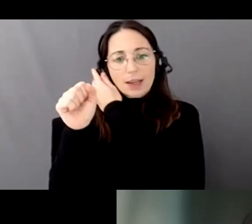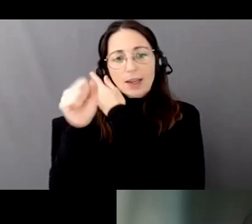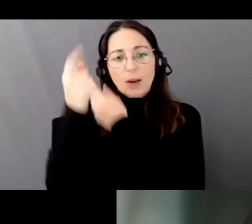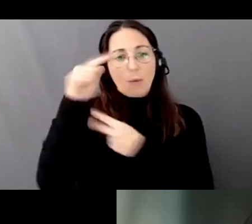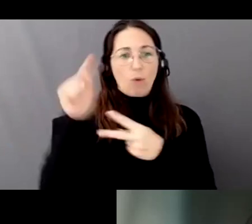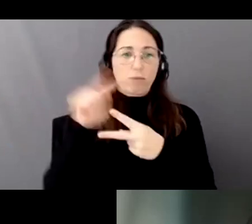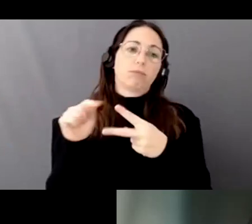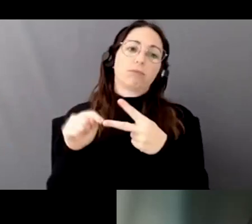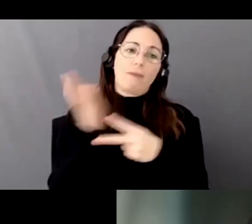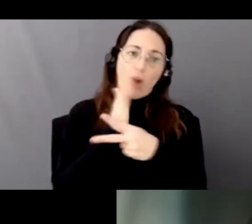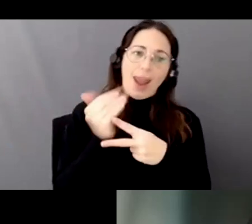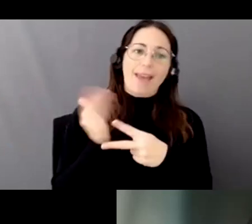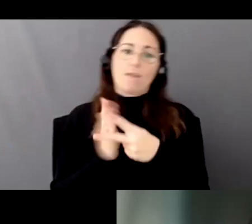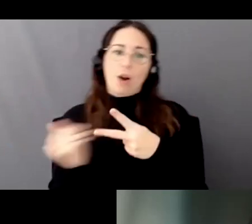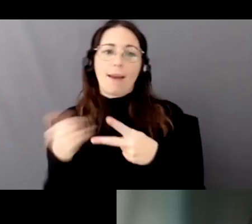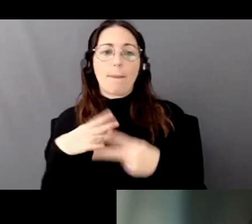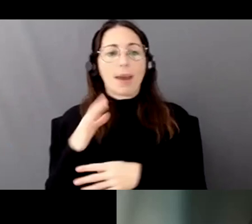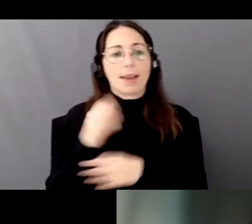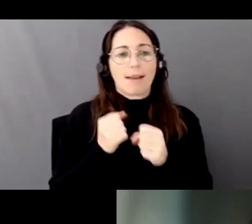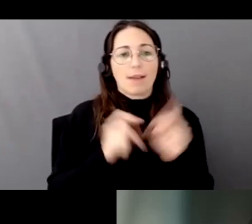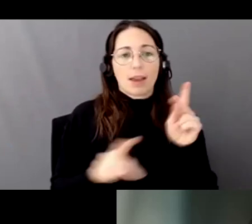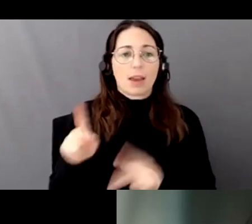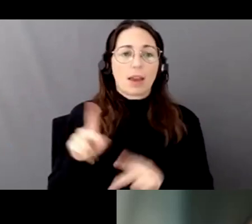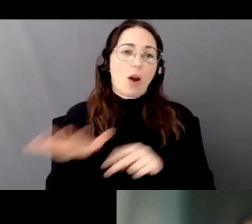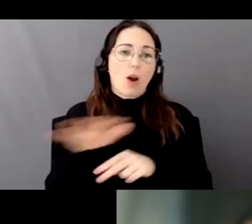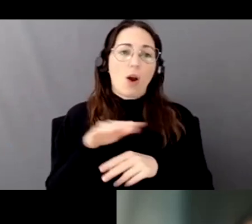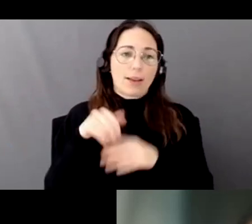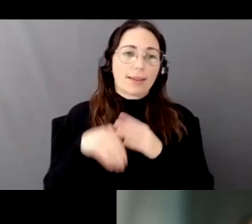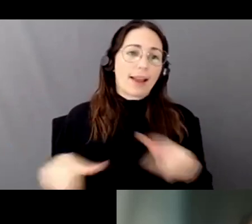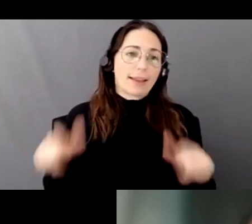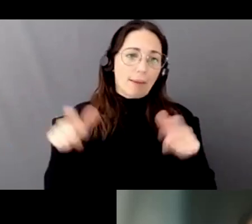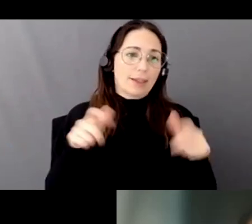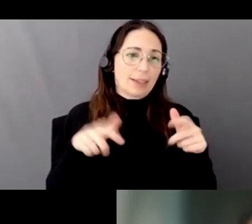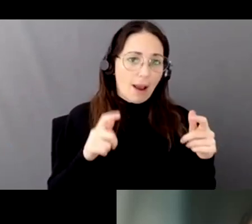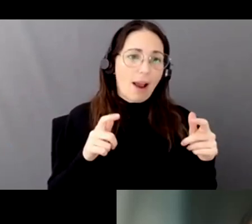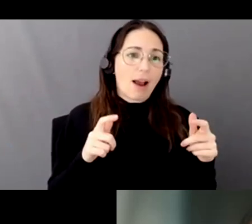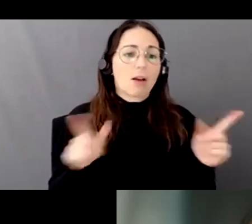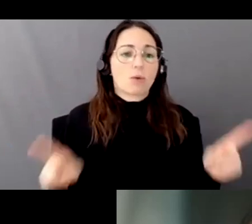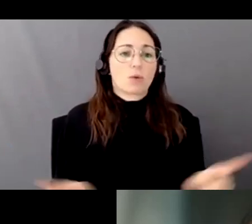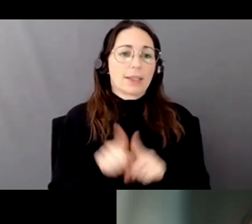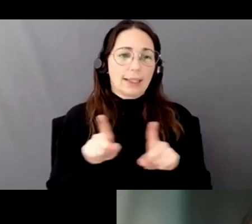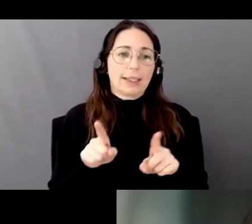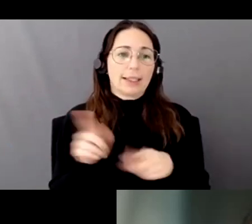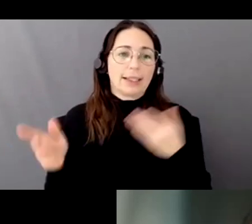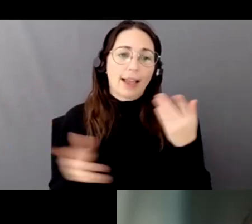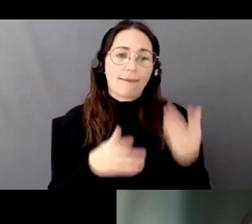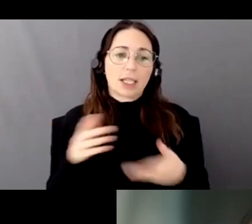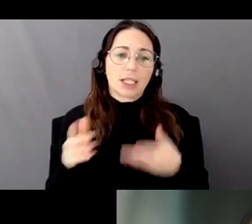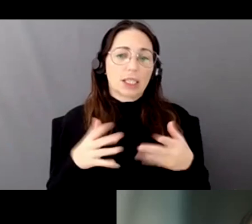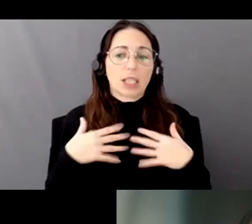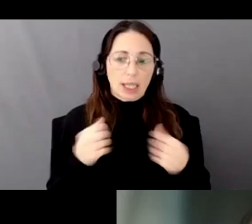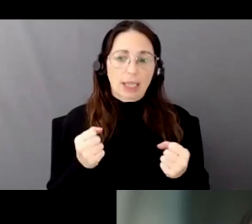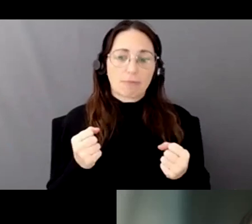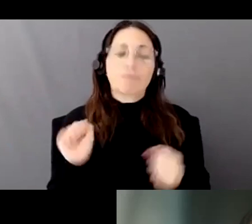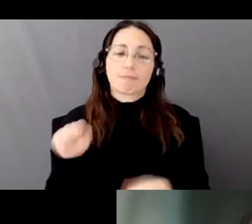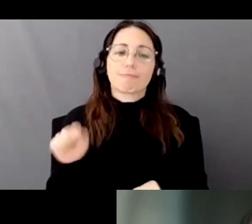deux volets, les travailleurs dans les services d'établissement et aussi les travailleurs dans les services de santé.